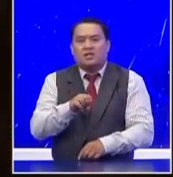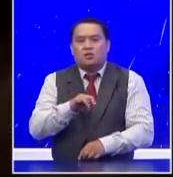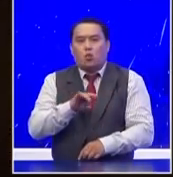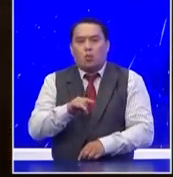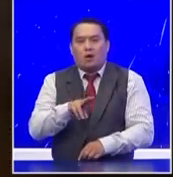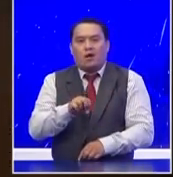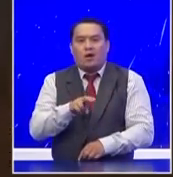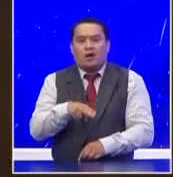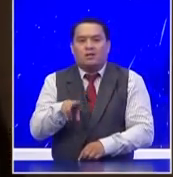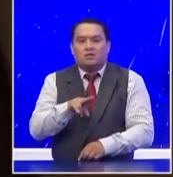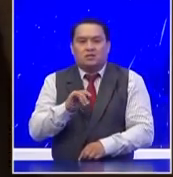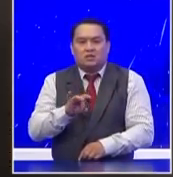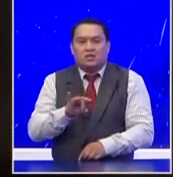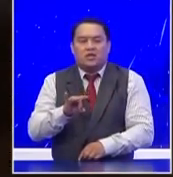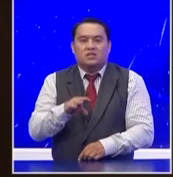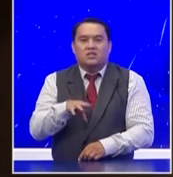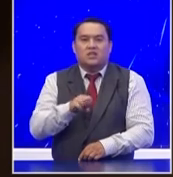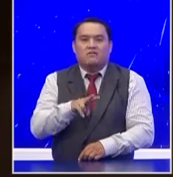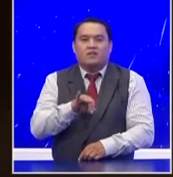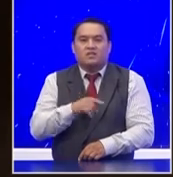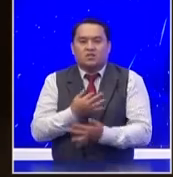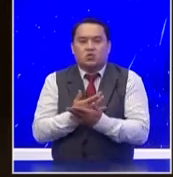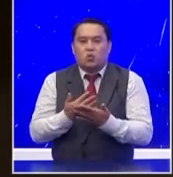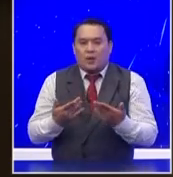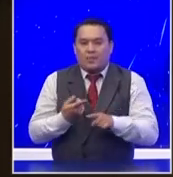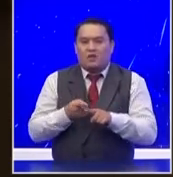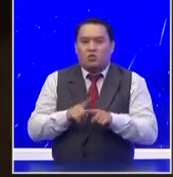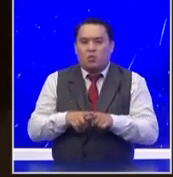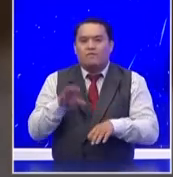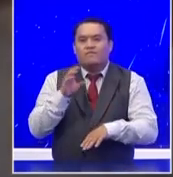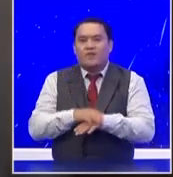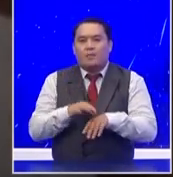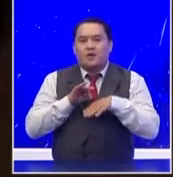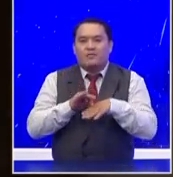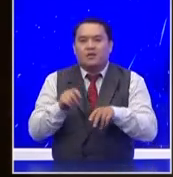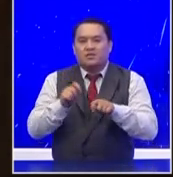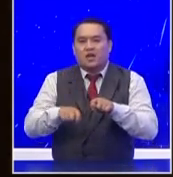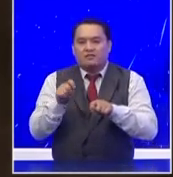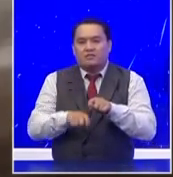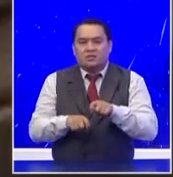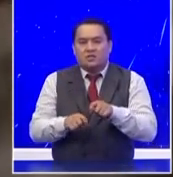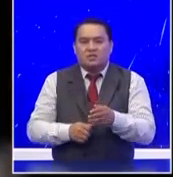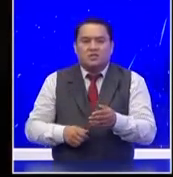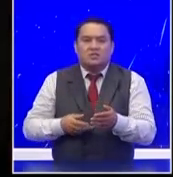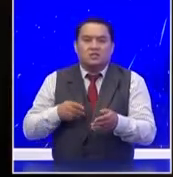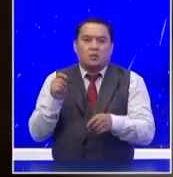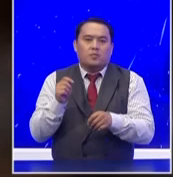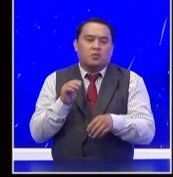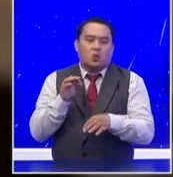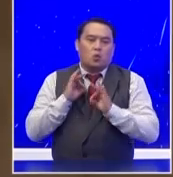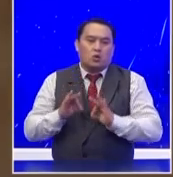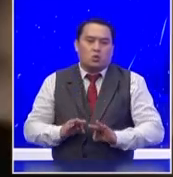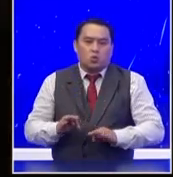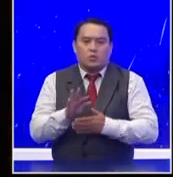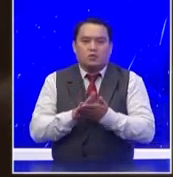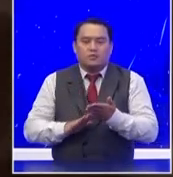Оптим, Кальций Д3 Никомет, Цефтазидин и другими. По этому факту проводятся следственные действия, назначенные экспертизы, добавили в